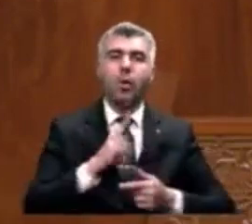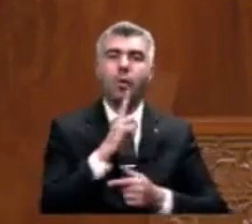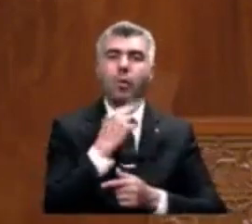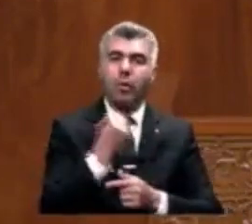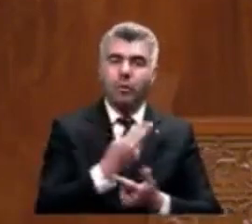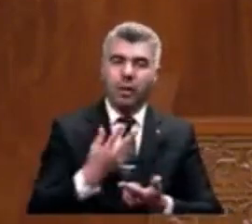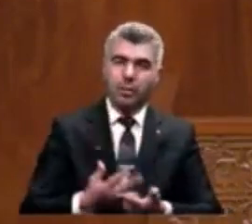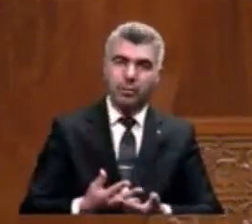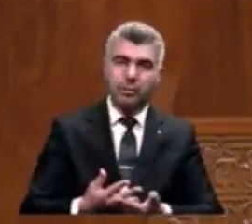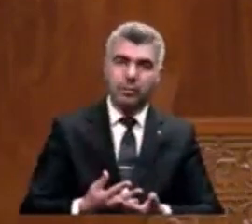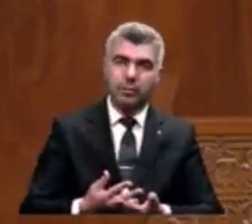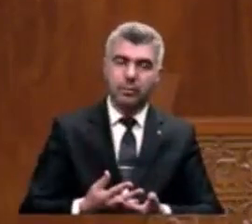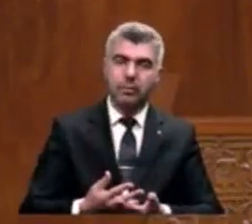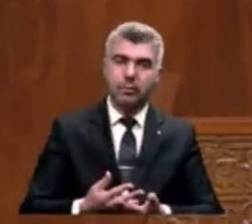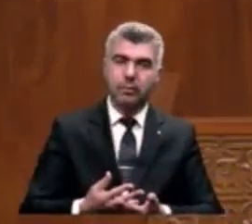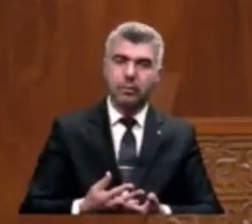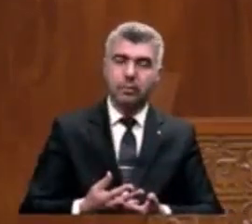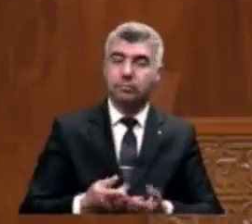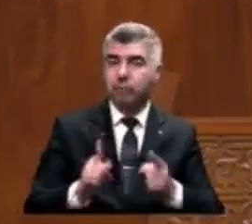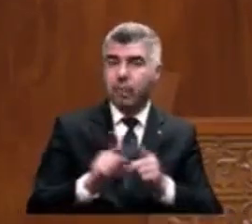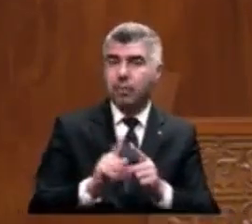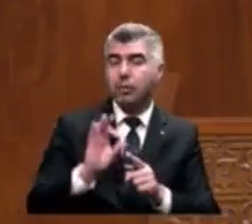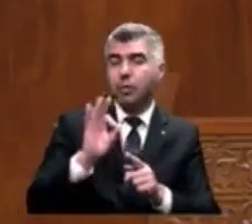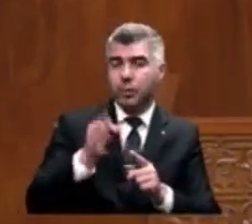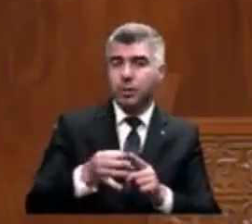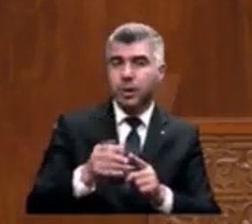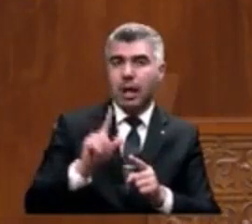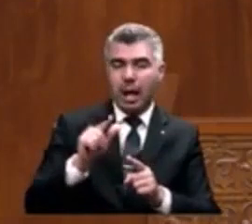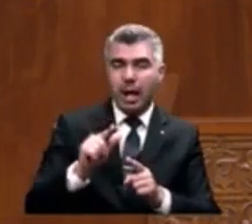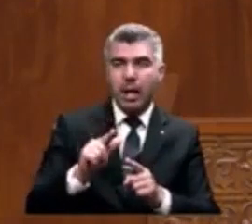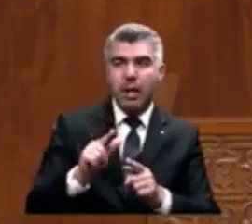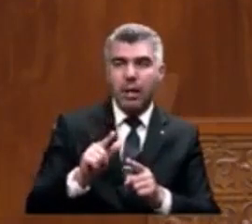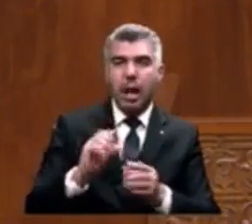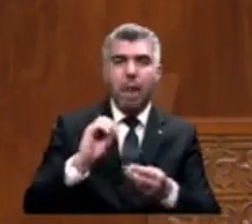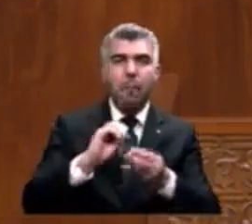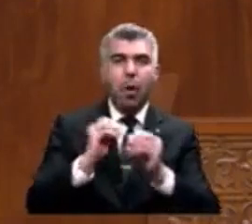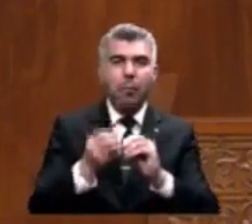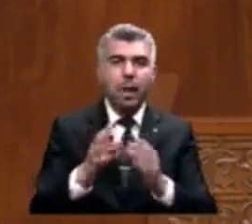هذا متمنعش بأن هناك انتظارات أخرى،